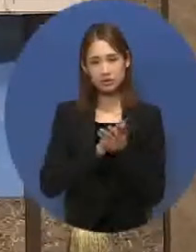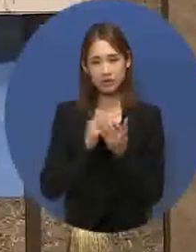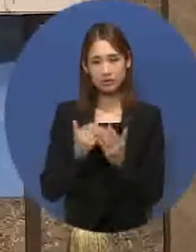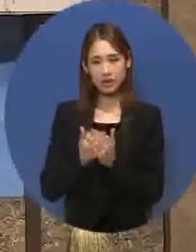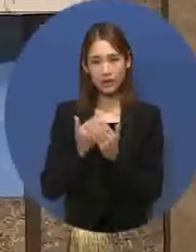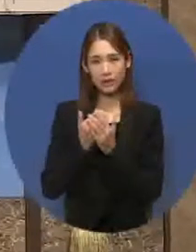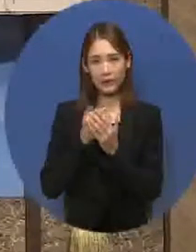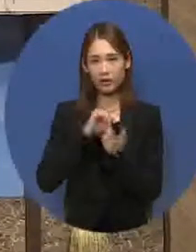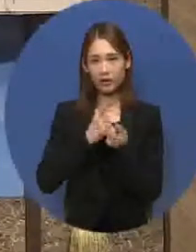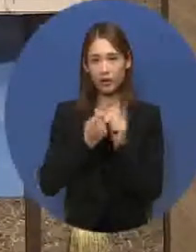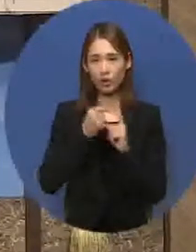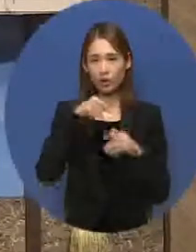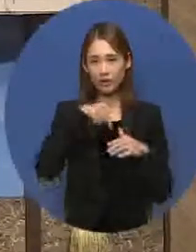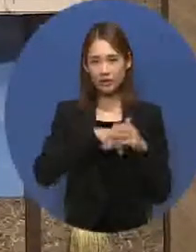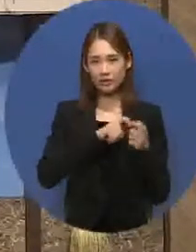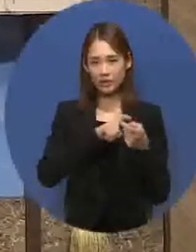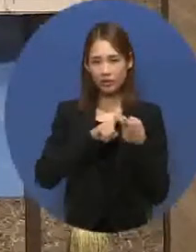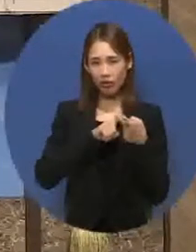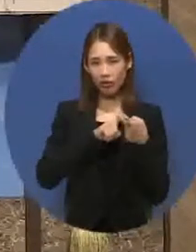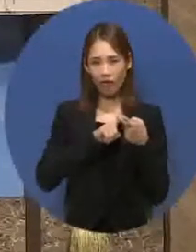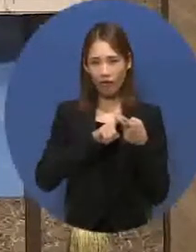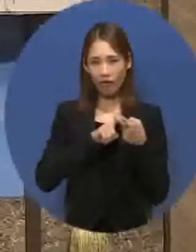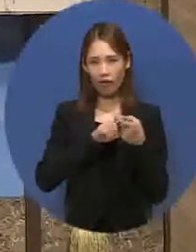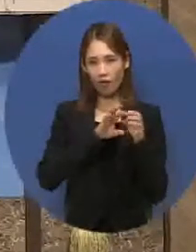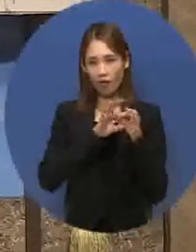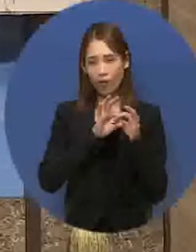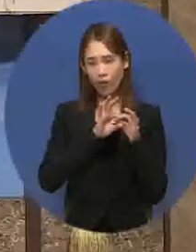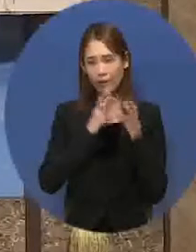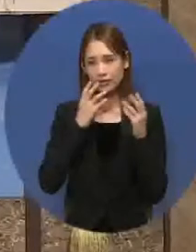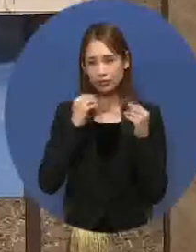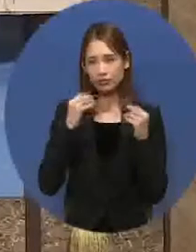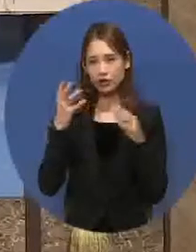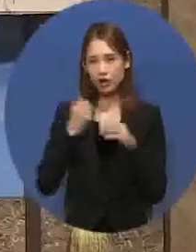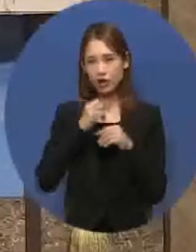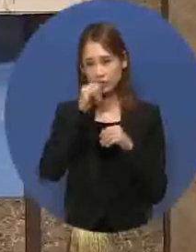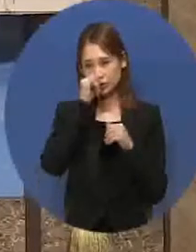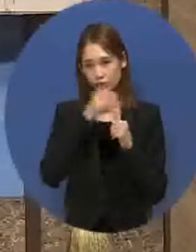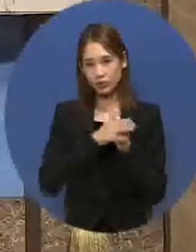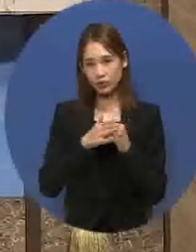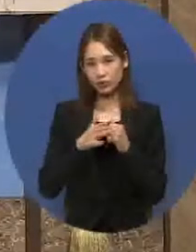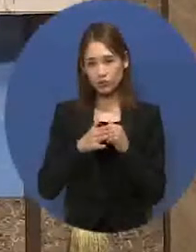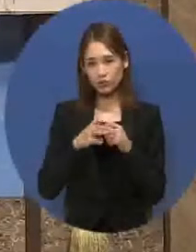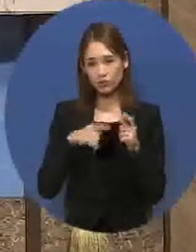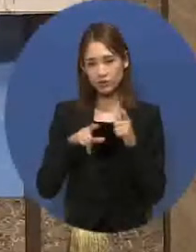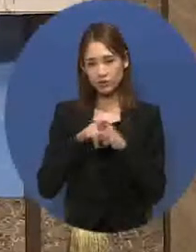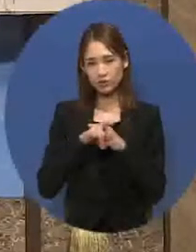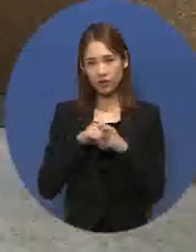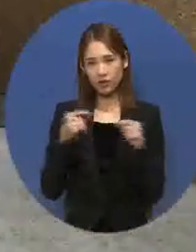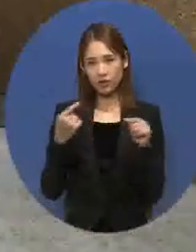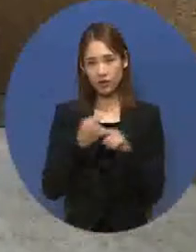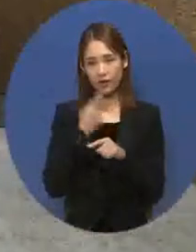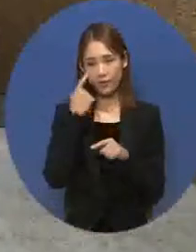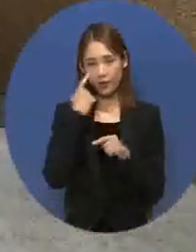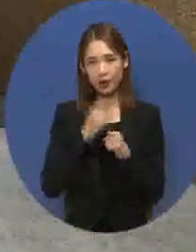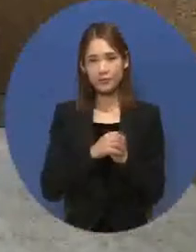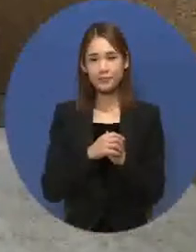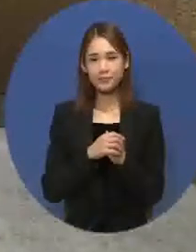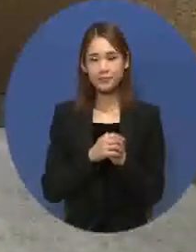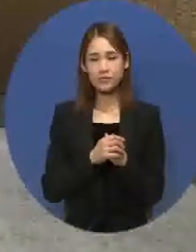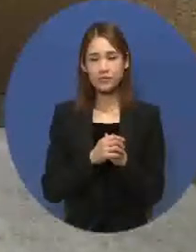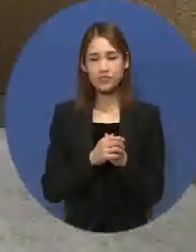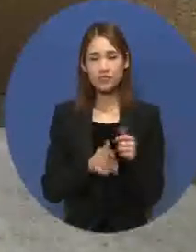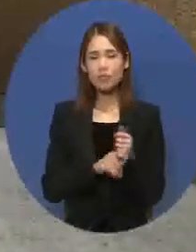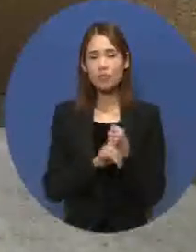깊은 연관관계와 유대를 갖고 일자리 문제를 다루어 나갈 그런 생각입니다. 네. 예. 그리고